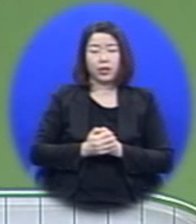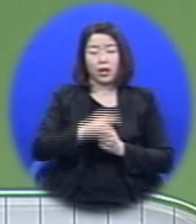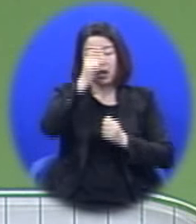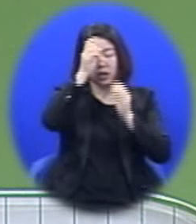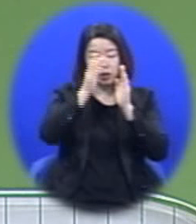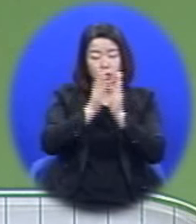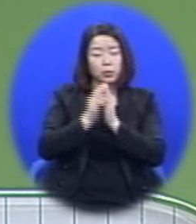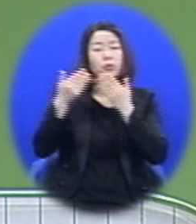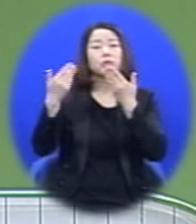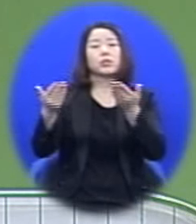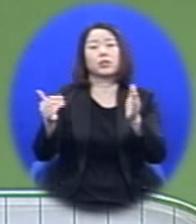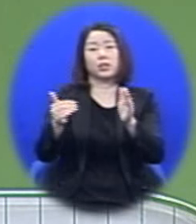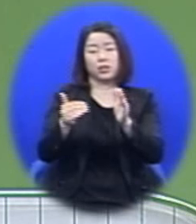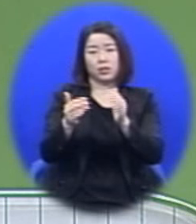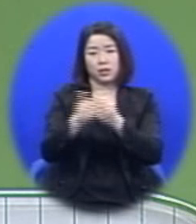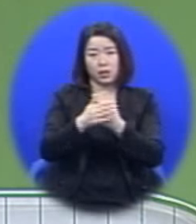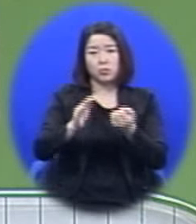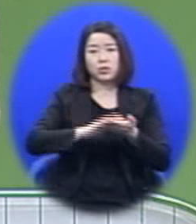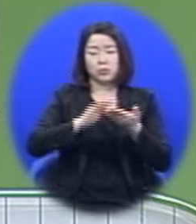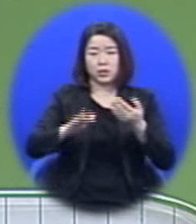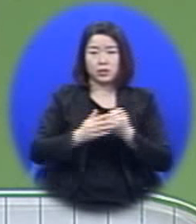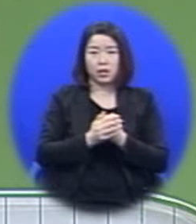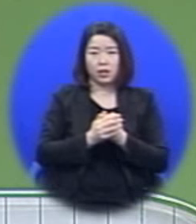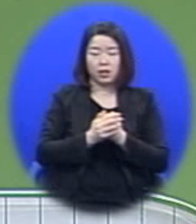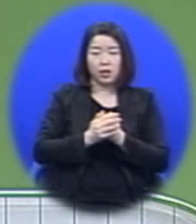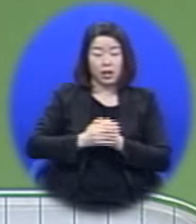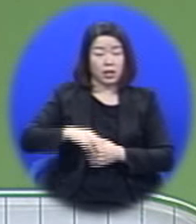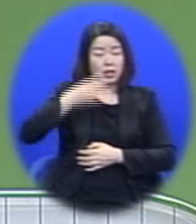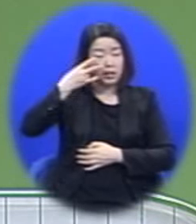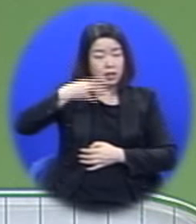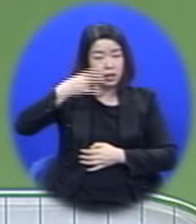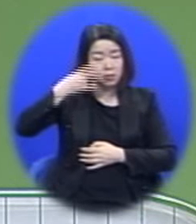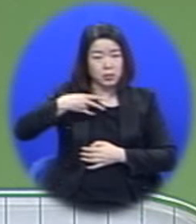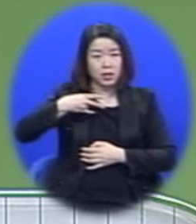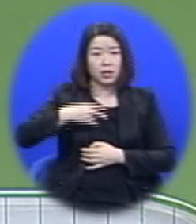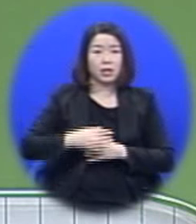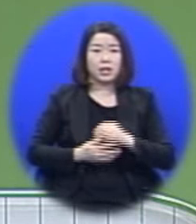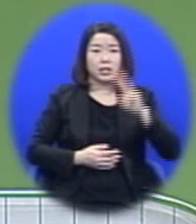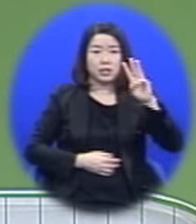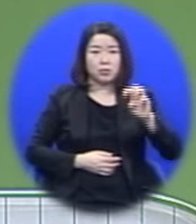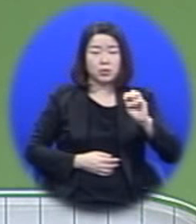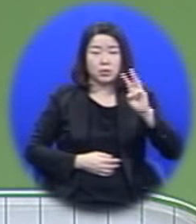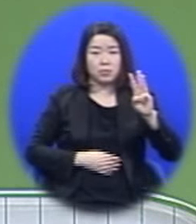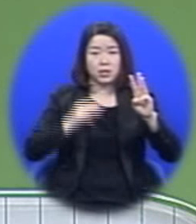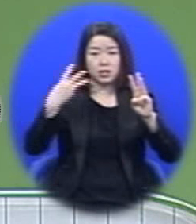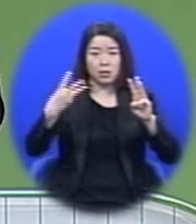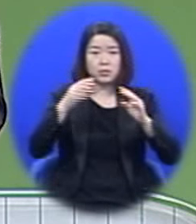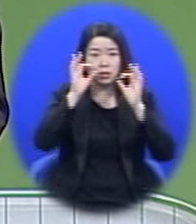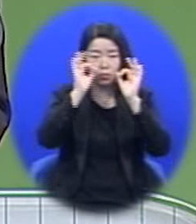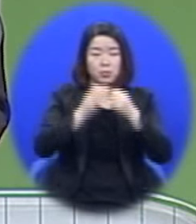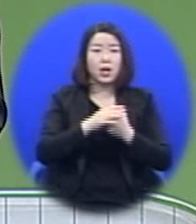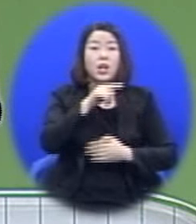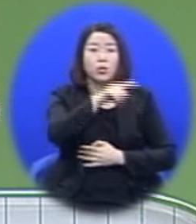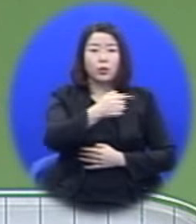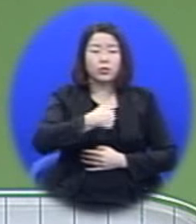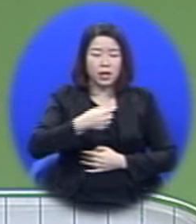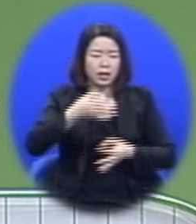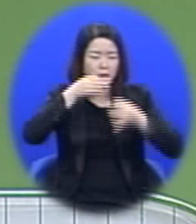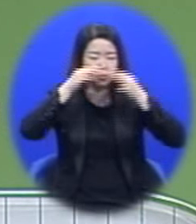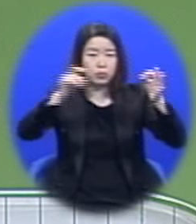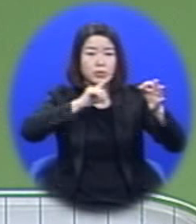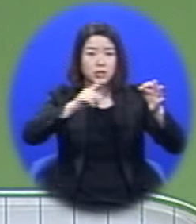기도했기 때문에요. 예레미야 33장 3절에 보면 이렇게 말씀합니다. 너는 내게 부르짖으라. 내가